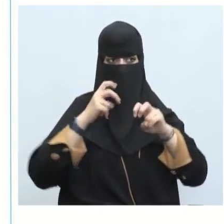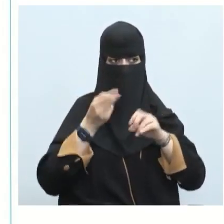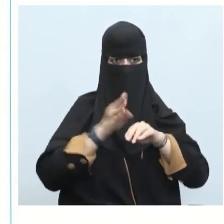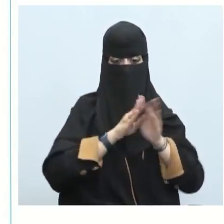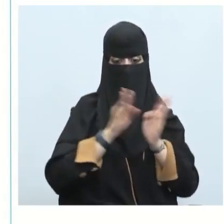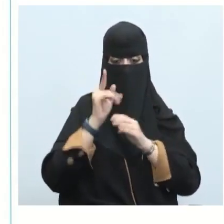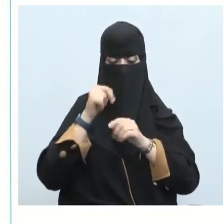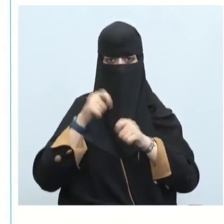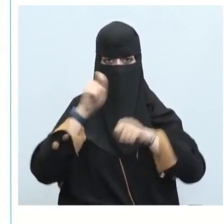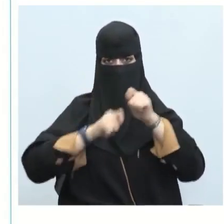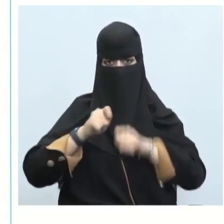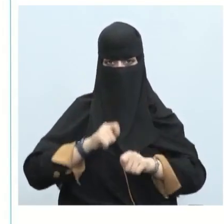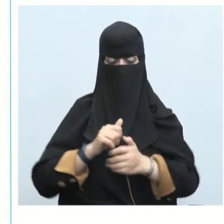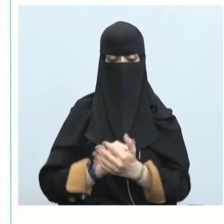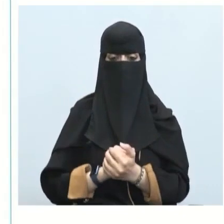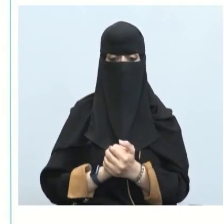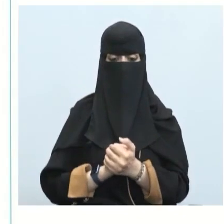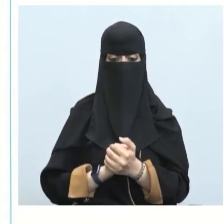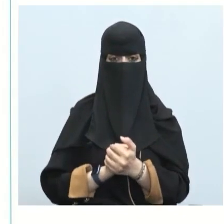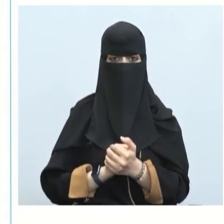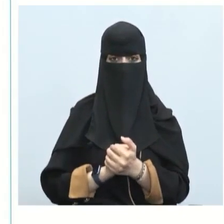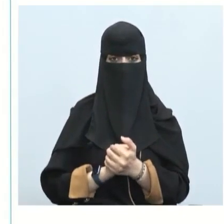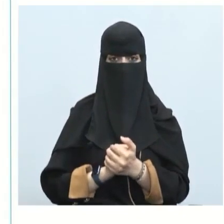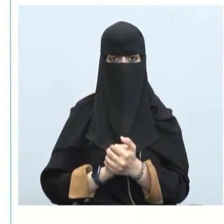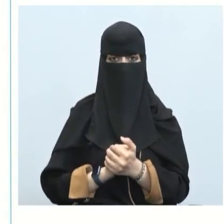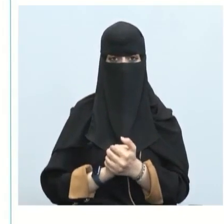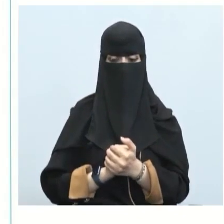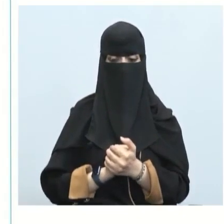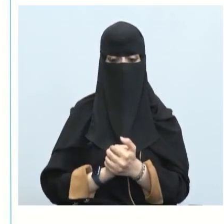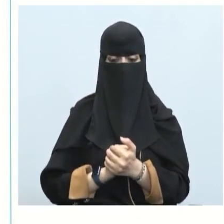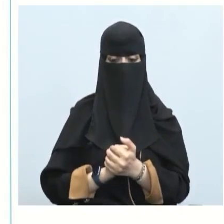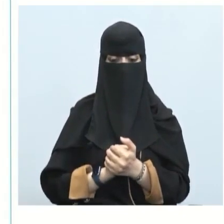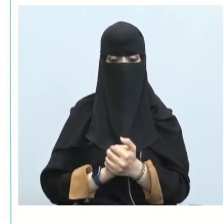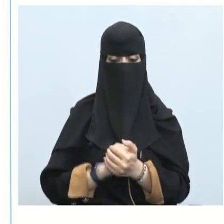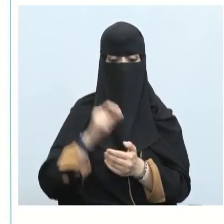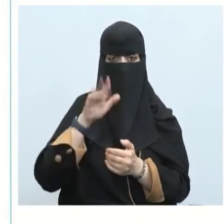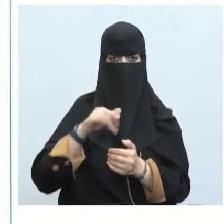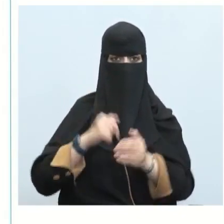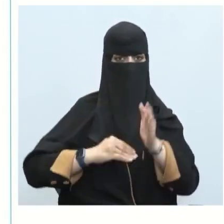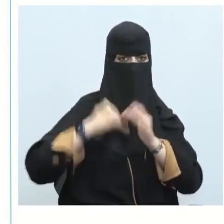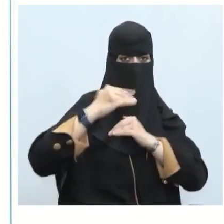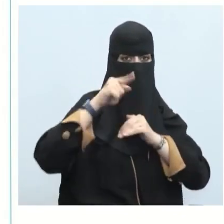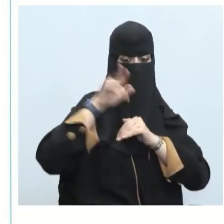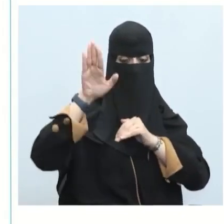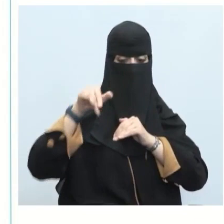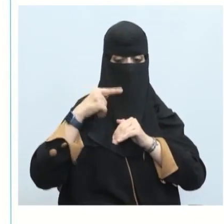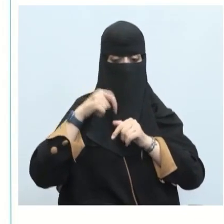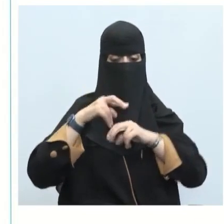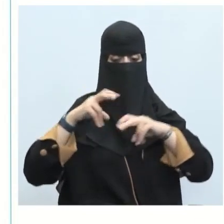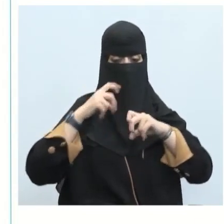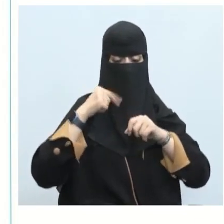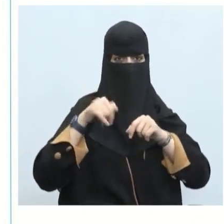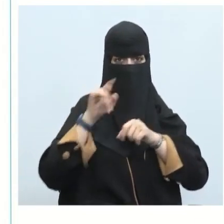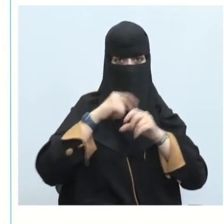تكون ذات صله بما يبحث عنه المستخدم ومن اجل قيام بذلك تقوم